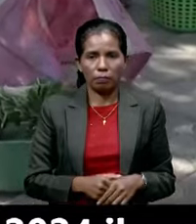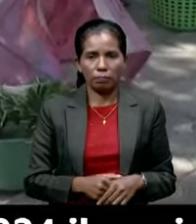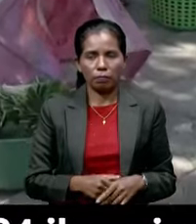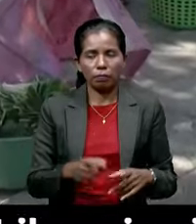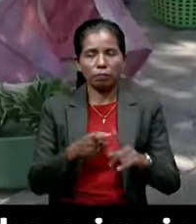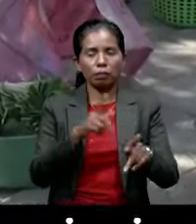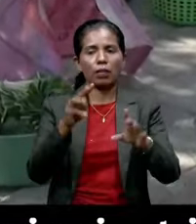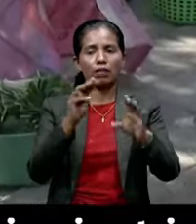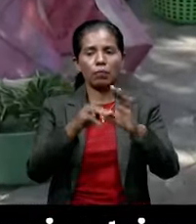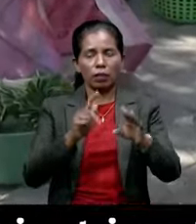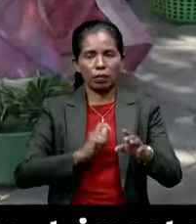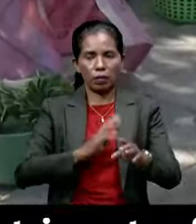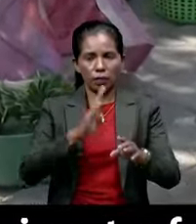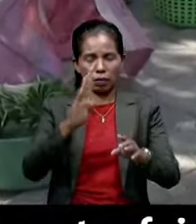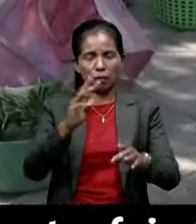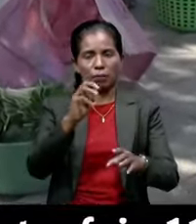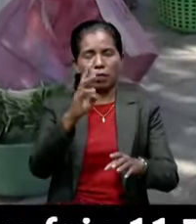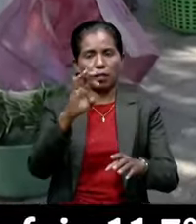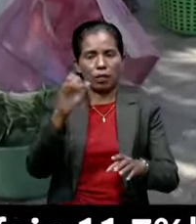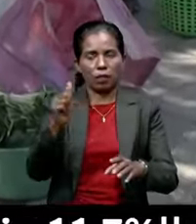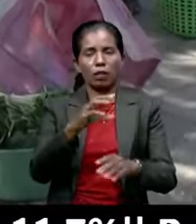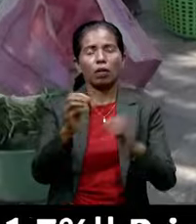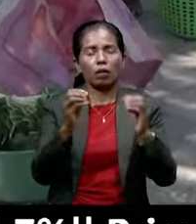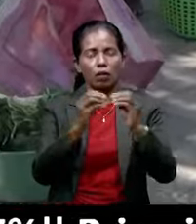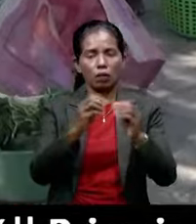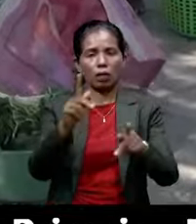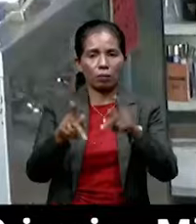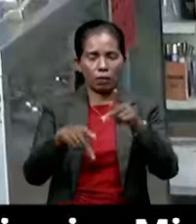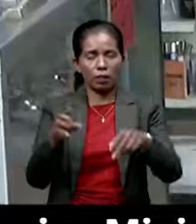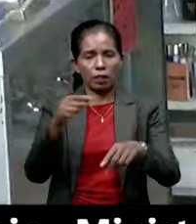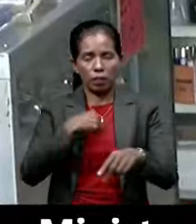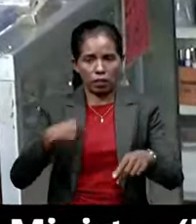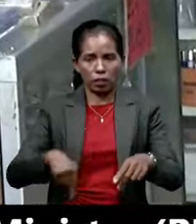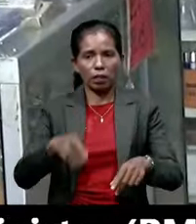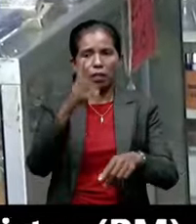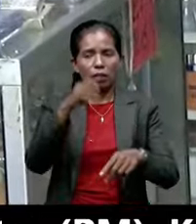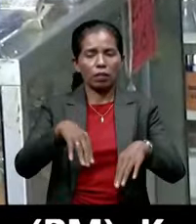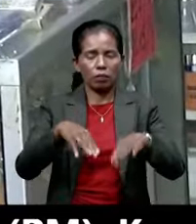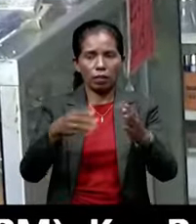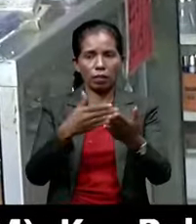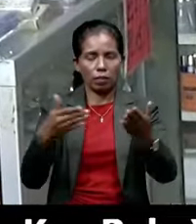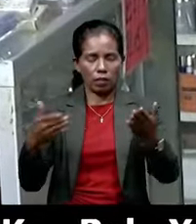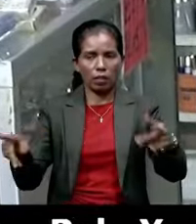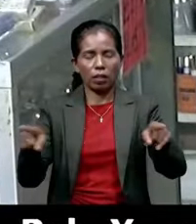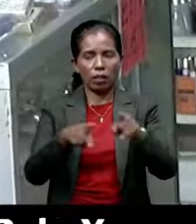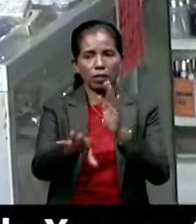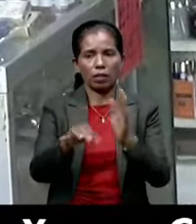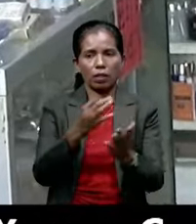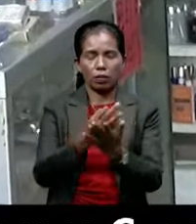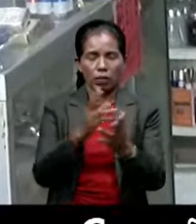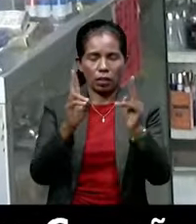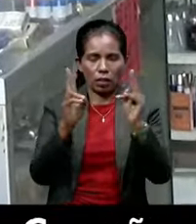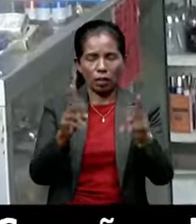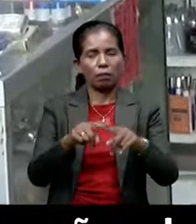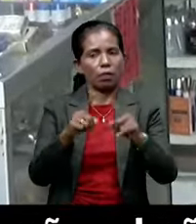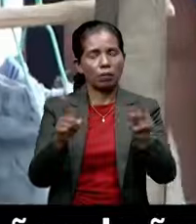Negociante mercado taibesi Maria Josefa preocupa ho negociante sinesa sira ia capital Dili, nebe fang mosa sang rahung ho dihetan rendimento lalais,